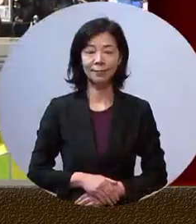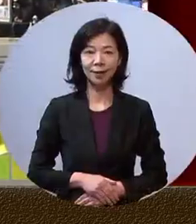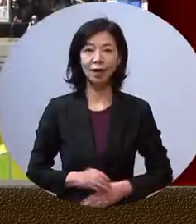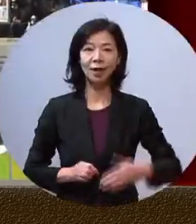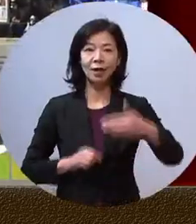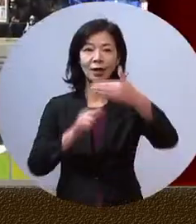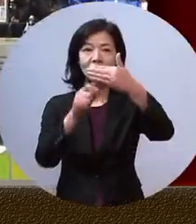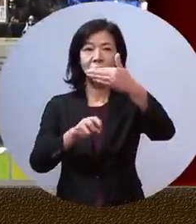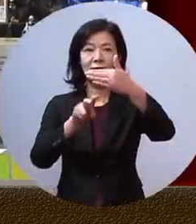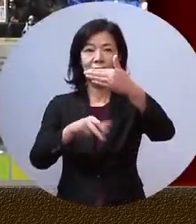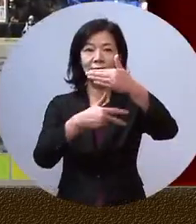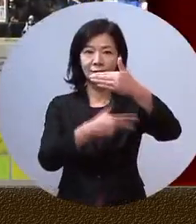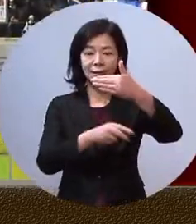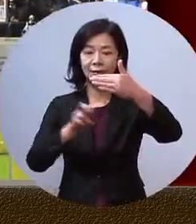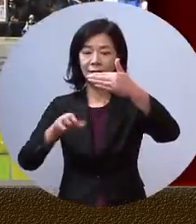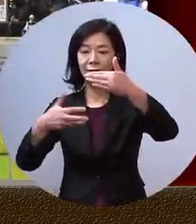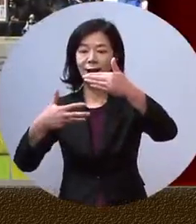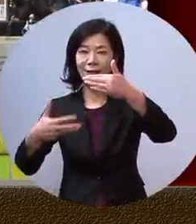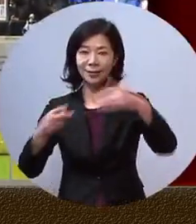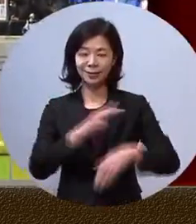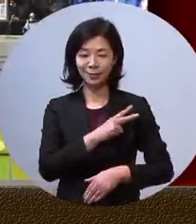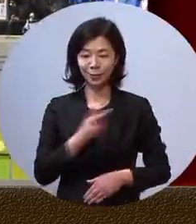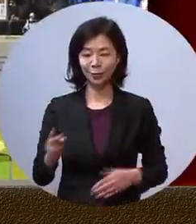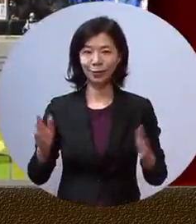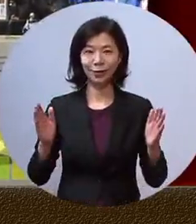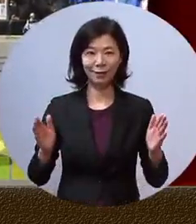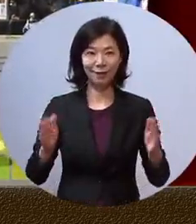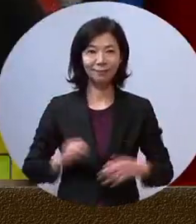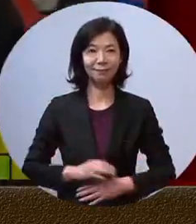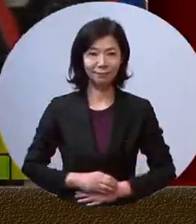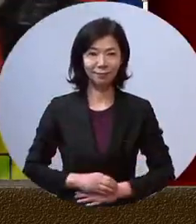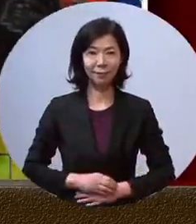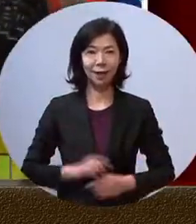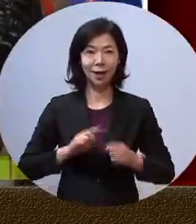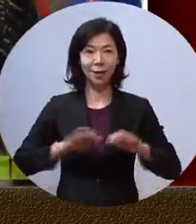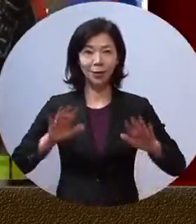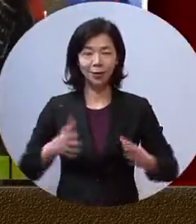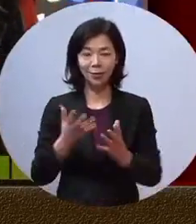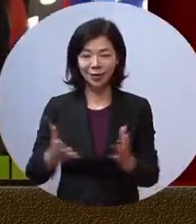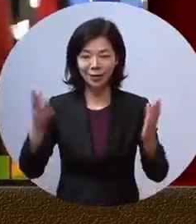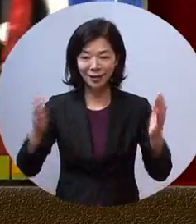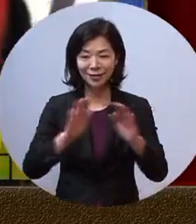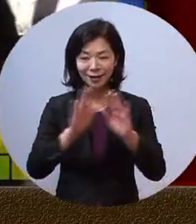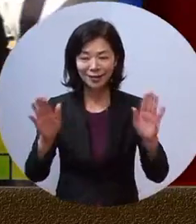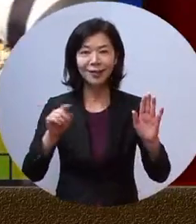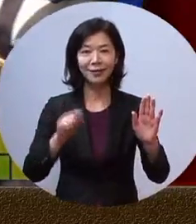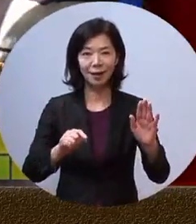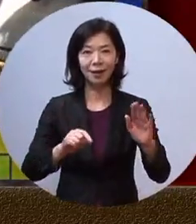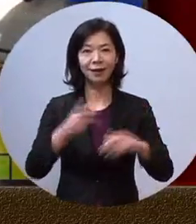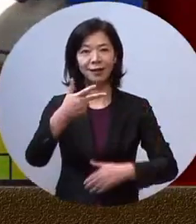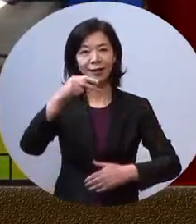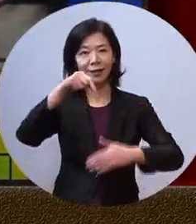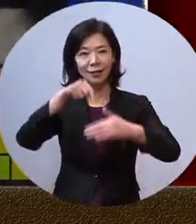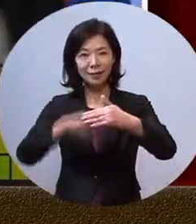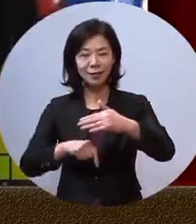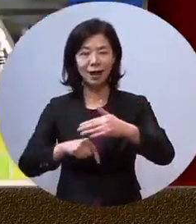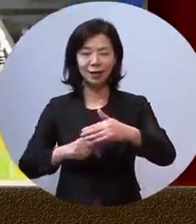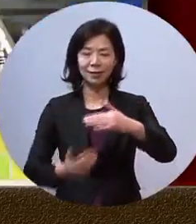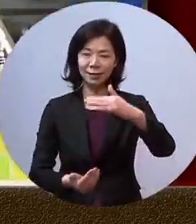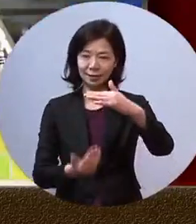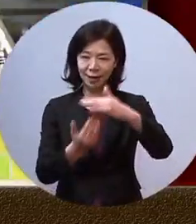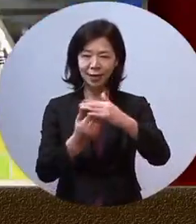9月27日、28日の2日間、今年も盛大に開催された市内最大級のイベント